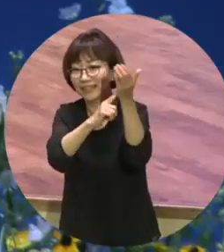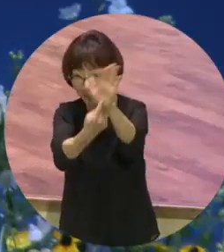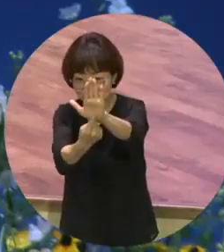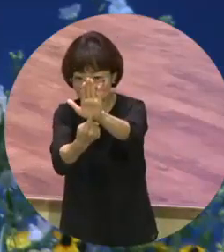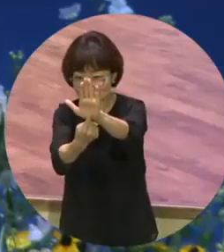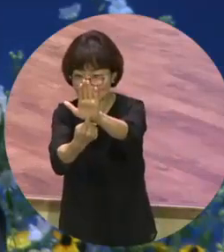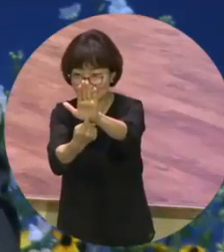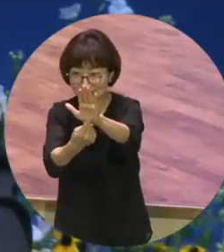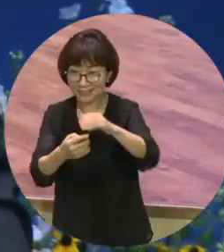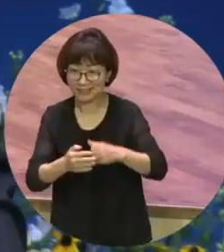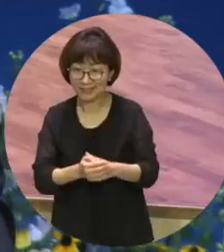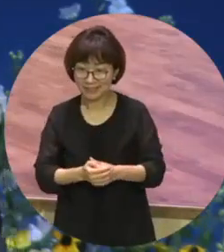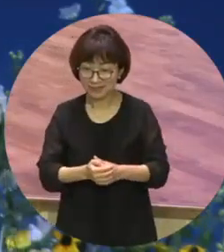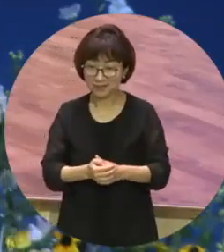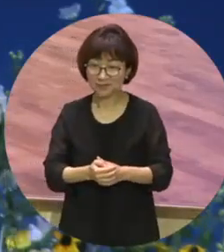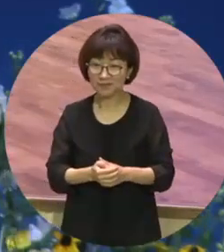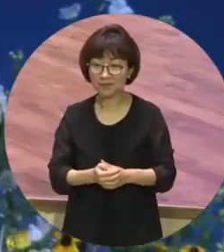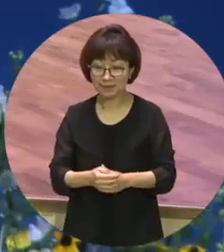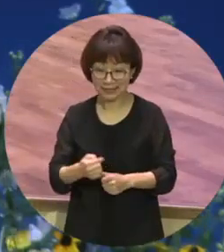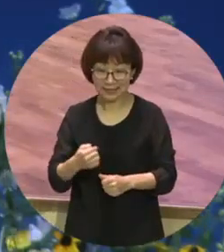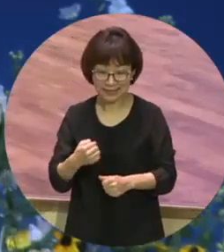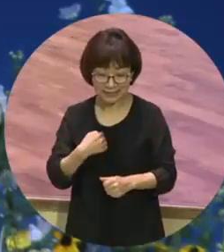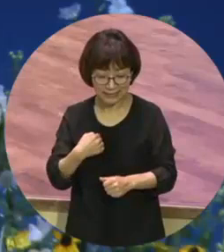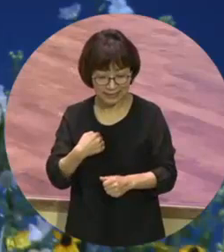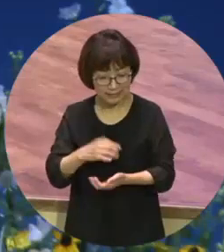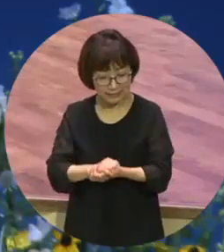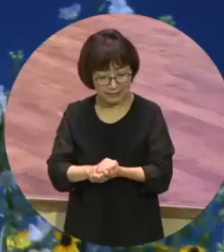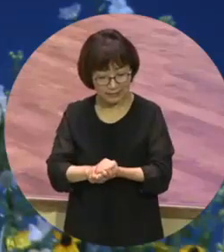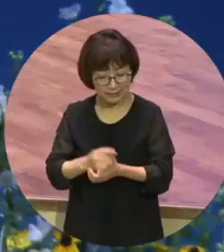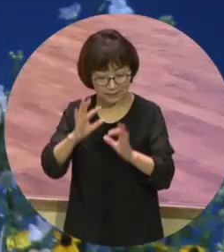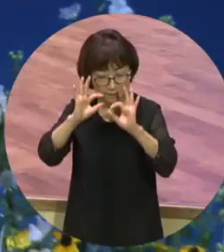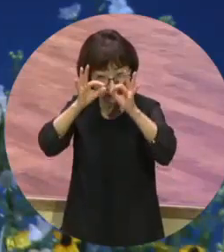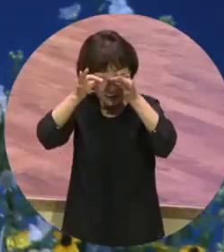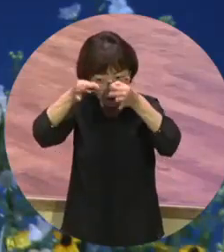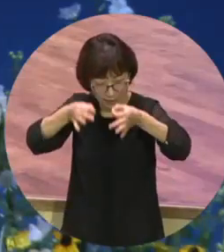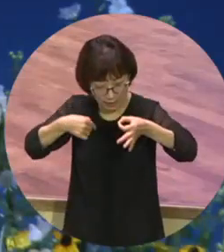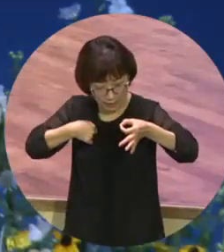살아오면서 내가 감사의 삶을 하나님께 얼마나 살았는가.